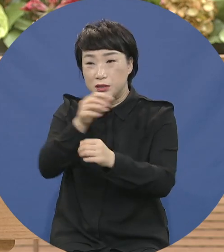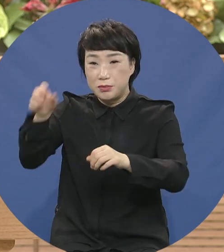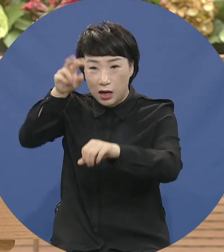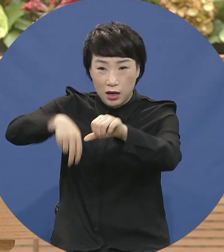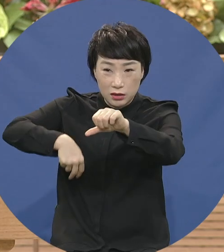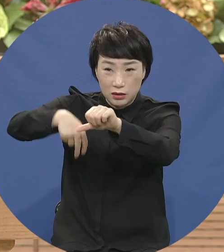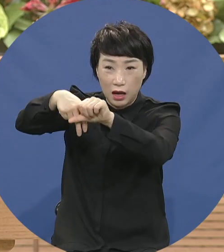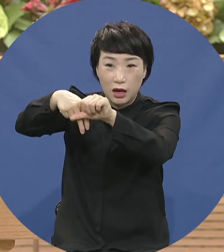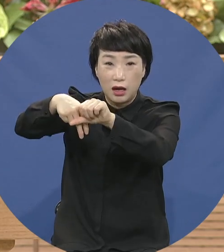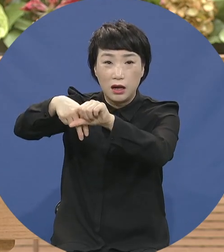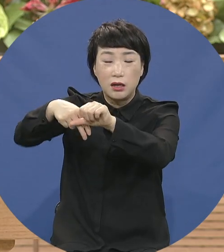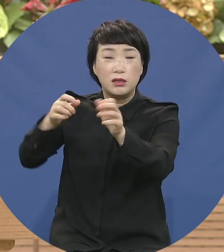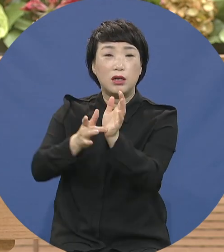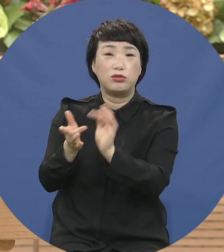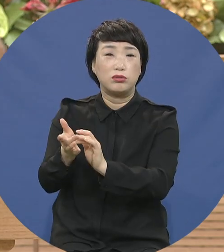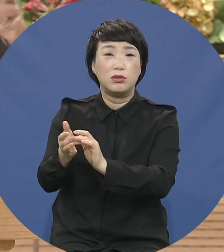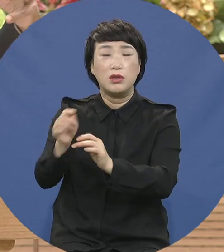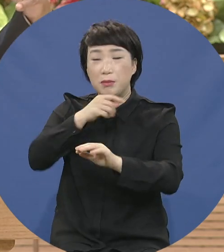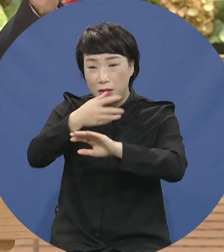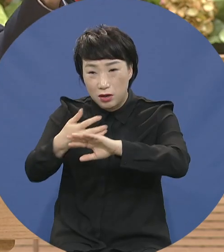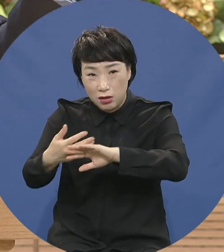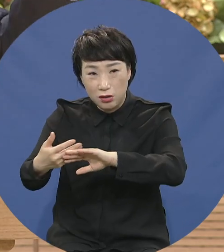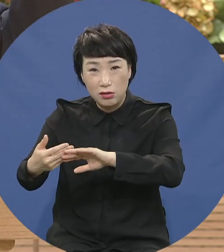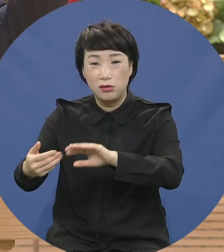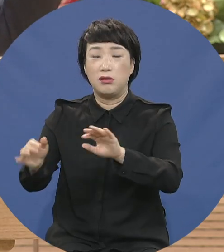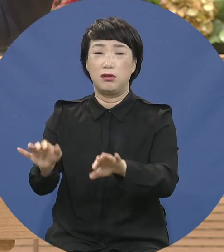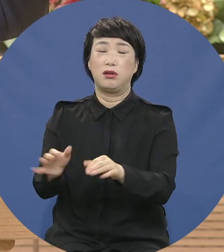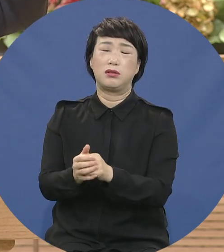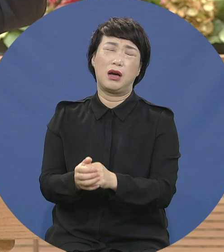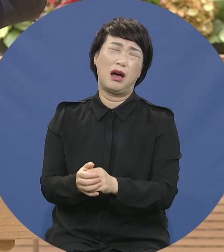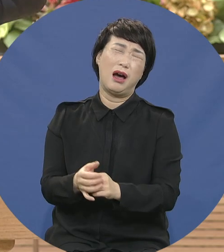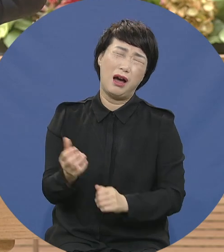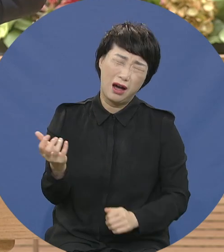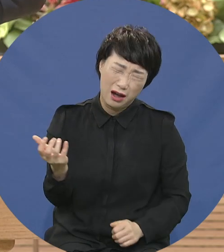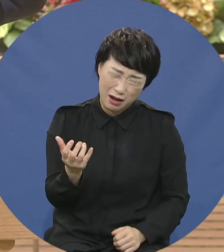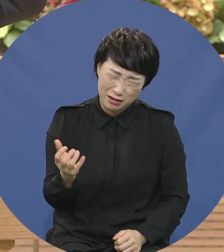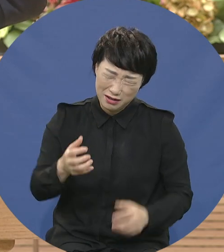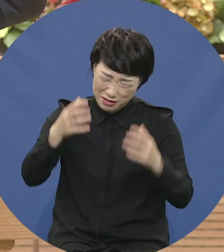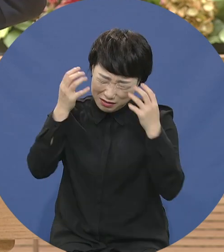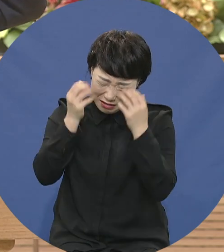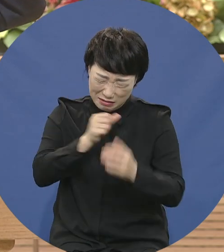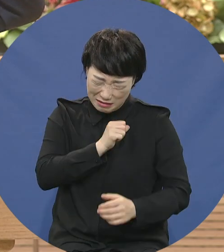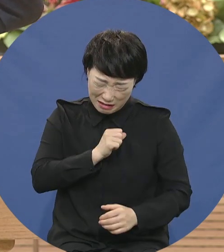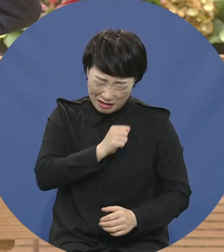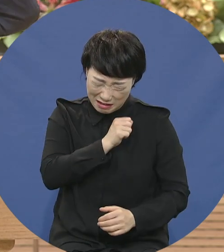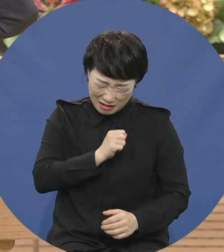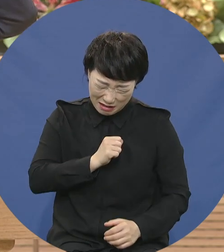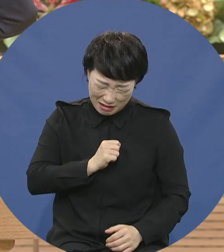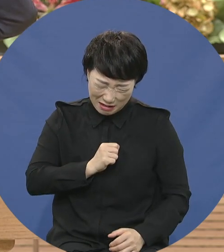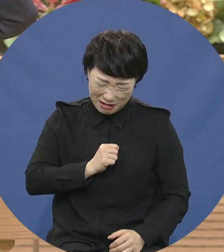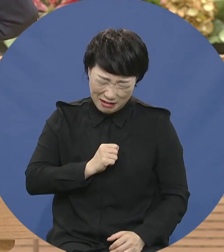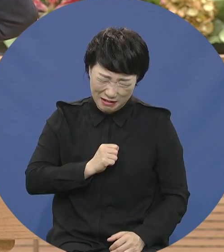나무에 매달아서 피 쏟아서 신음소리와 고통 속에서